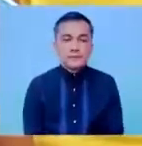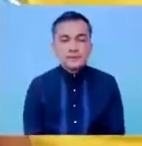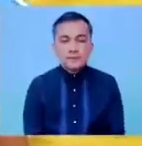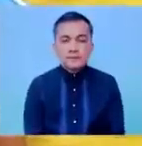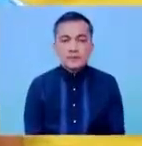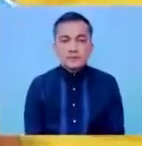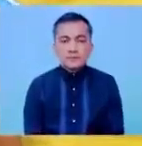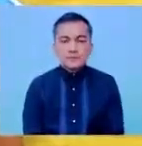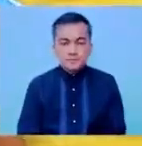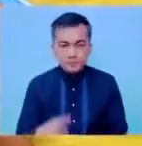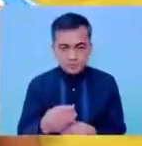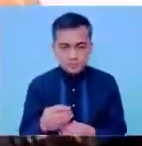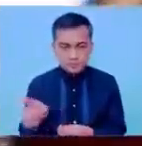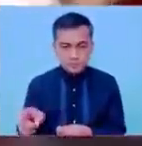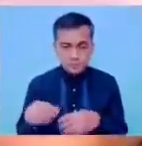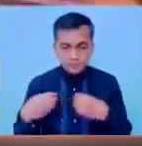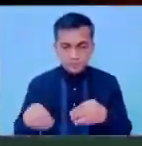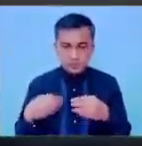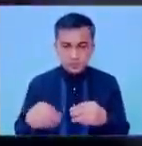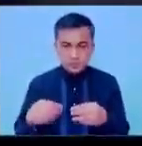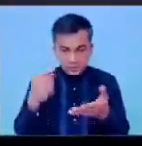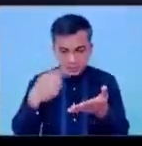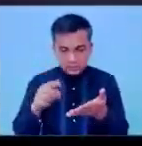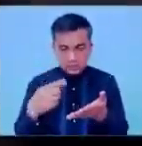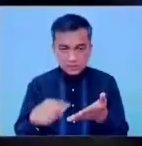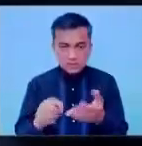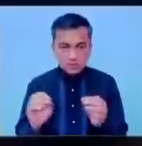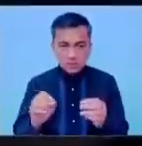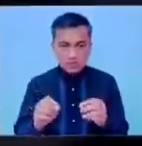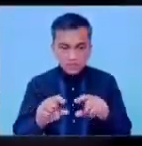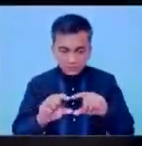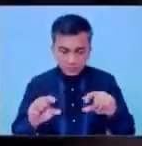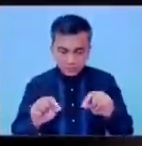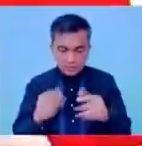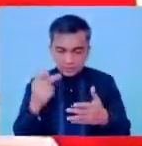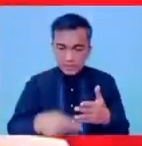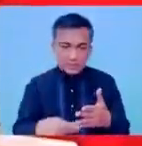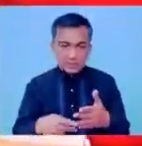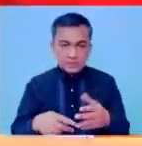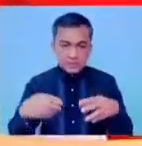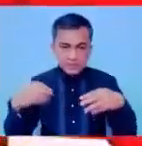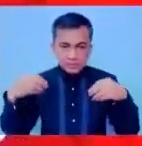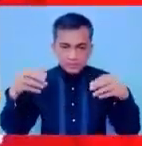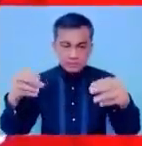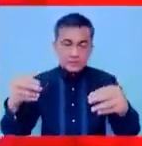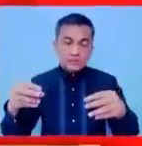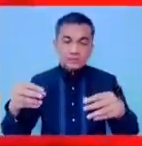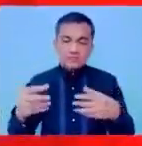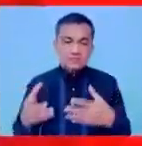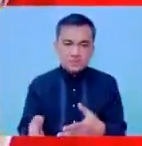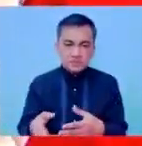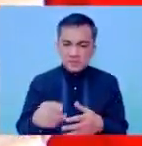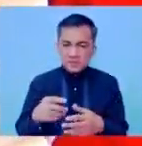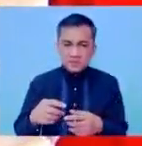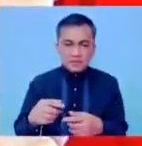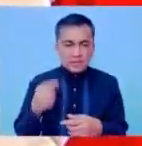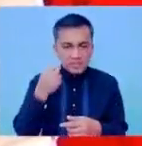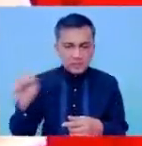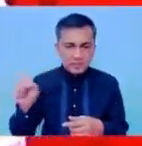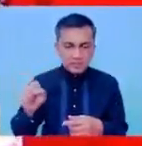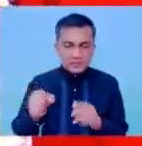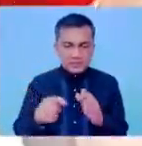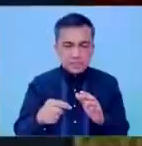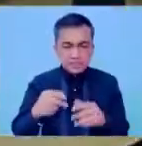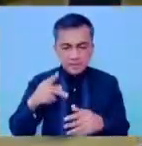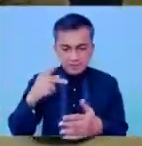Bukod dyan, may mga tindahan ding nasita dahil walang price tag ang kanilang Christmas lights. Paglabag ito sa Price Tag Law at Consumer